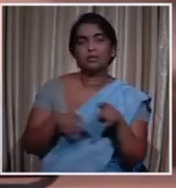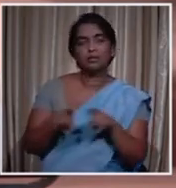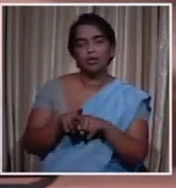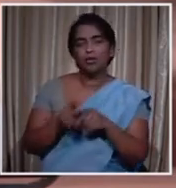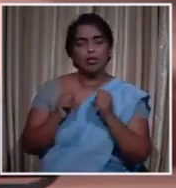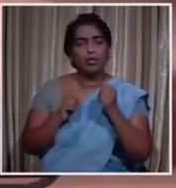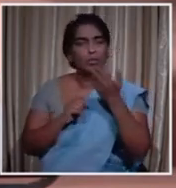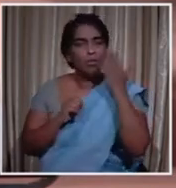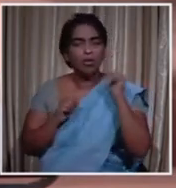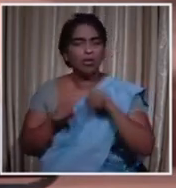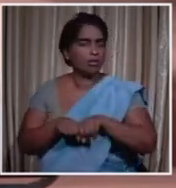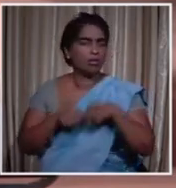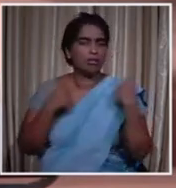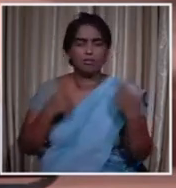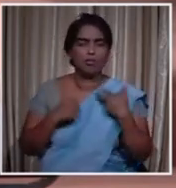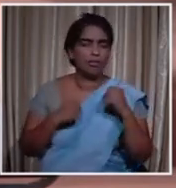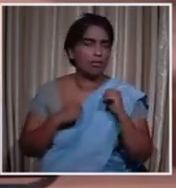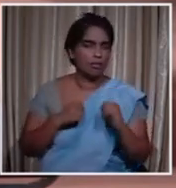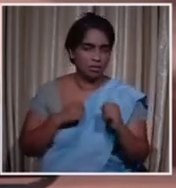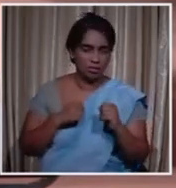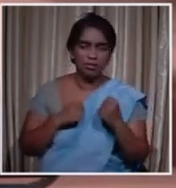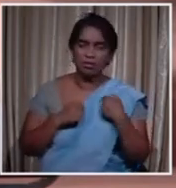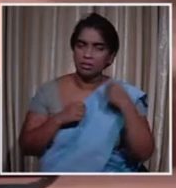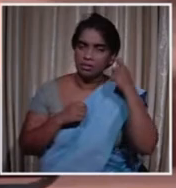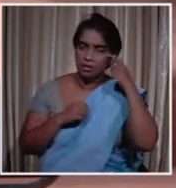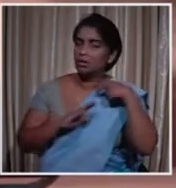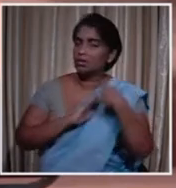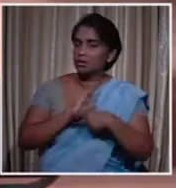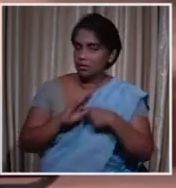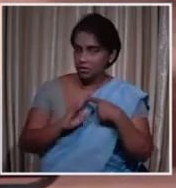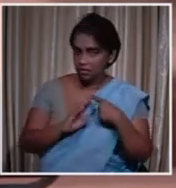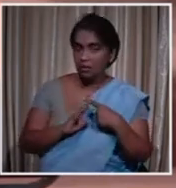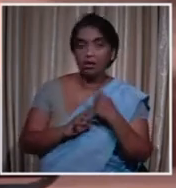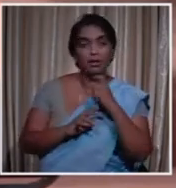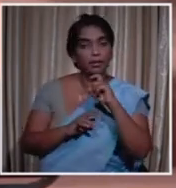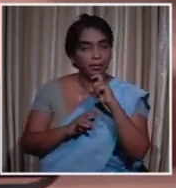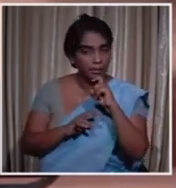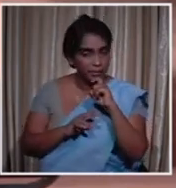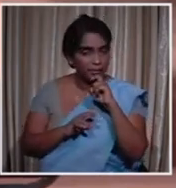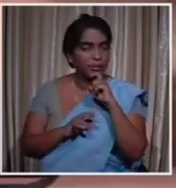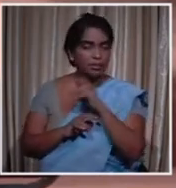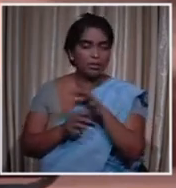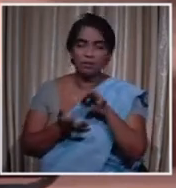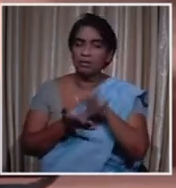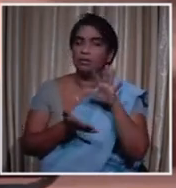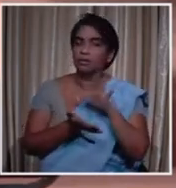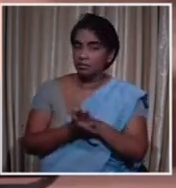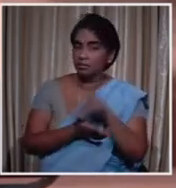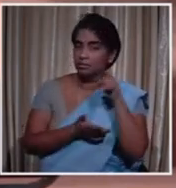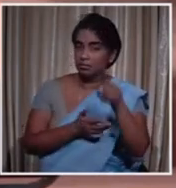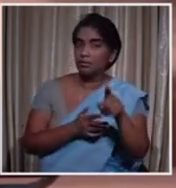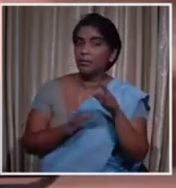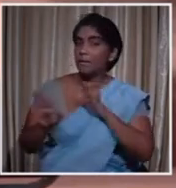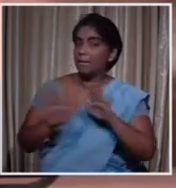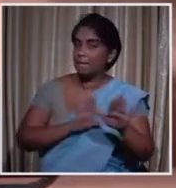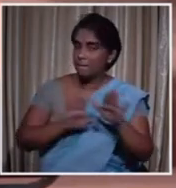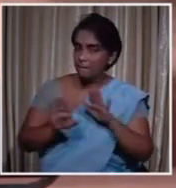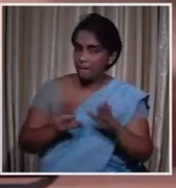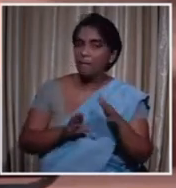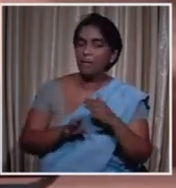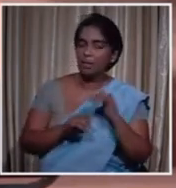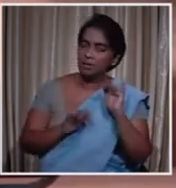கொடுத்தார்கள்? அதே நான் நினைக்கிறேன், இந்த நாட்டிலே நீதிமன்றத்தினுடைய தீர்ப்புகள் உங்களுடைய ஆட்சி காலத்திலே சில வேளை அது செல்லாக்காசாக